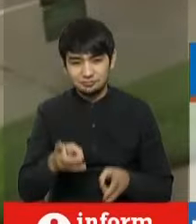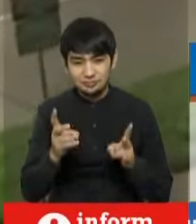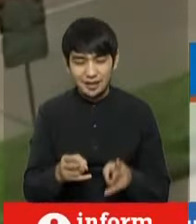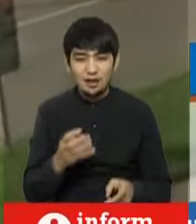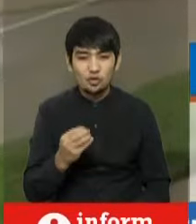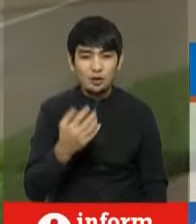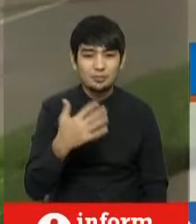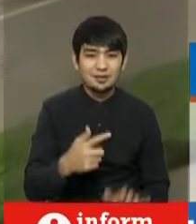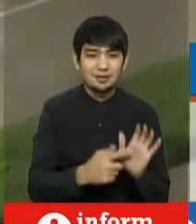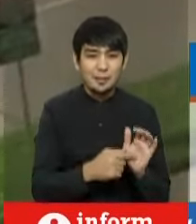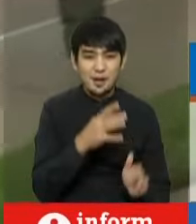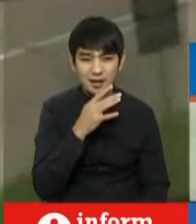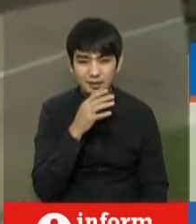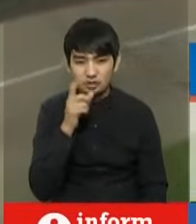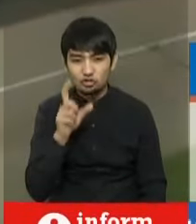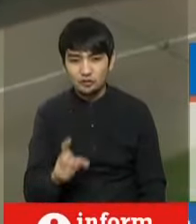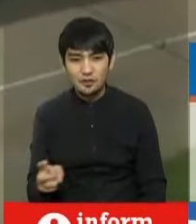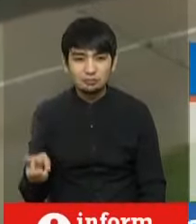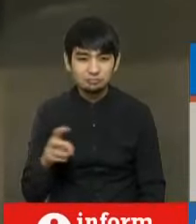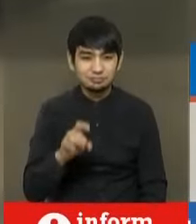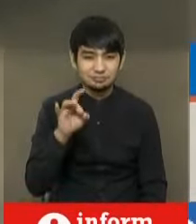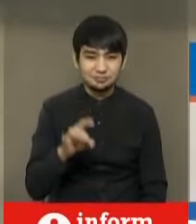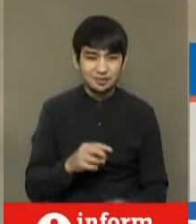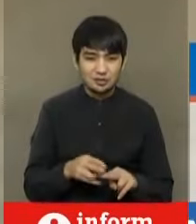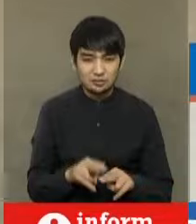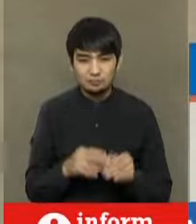пятидесяти семилетний прихожанин он